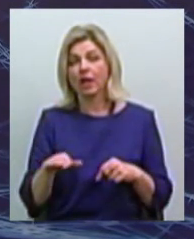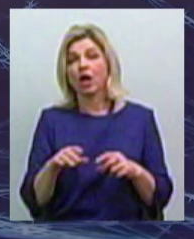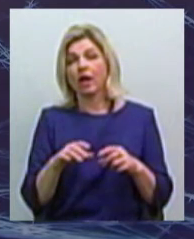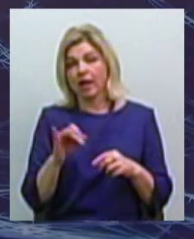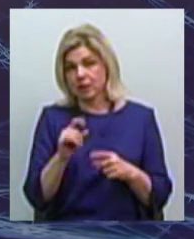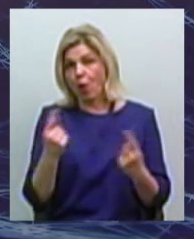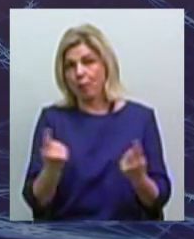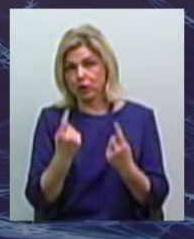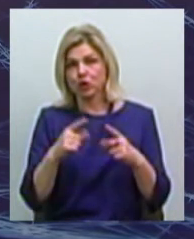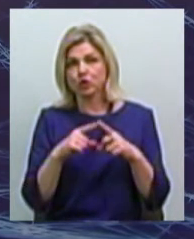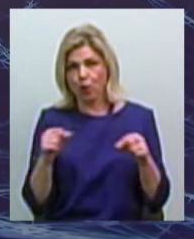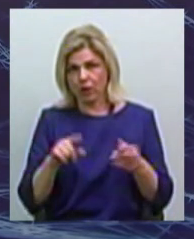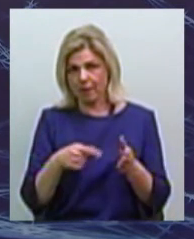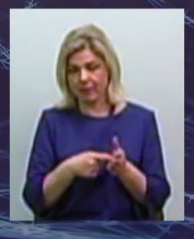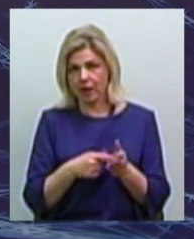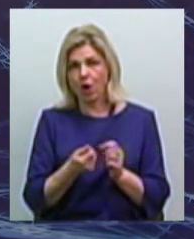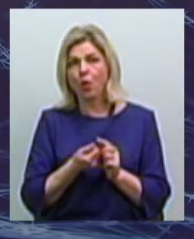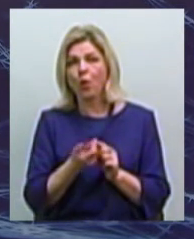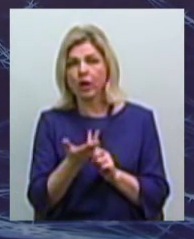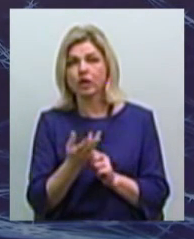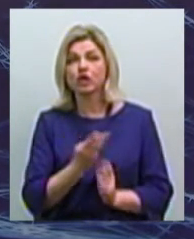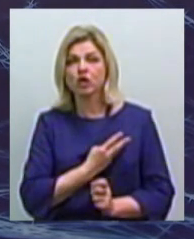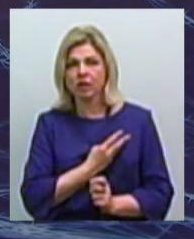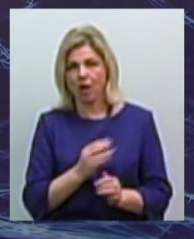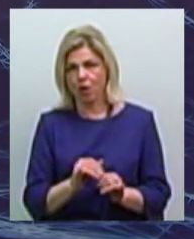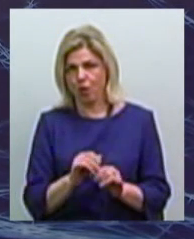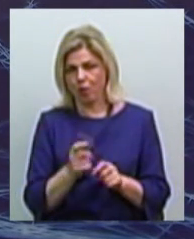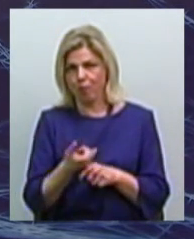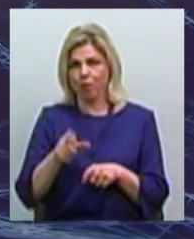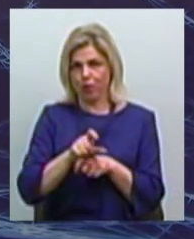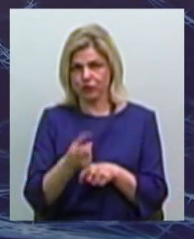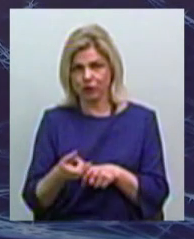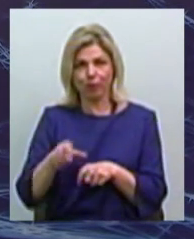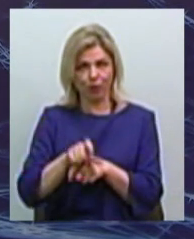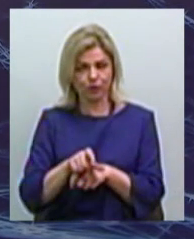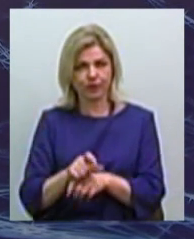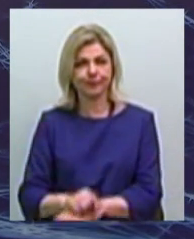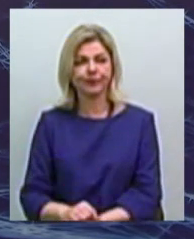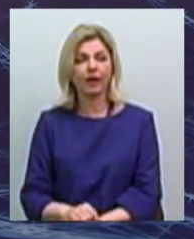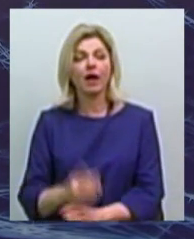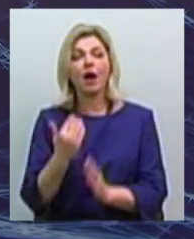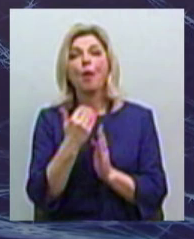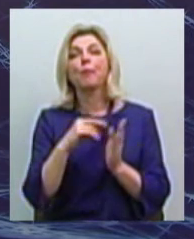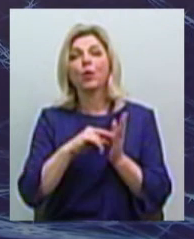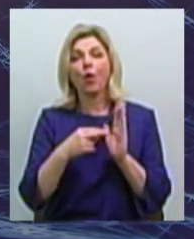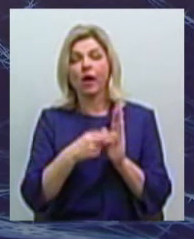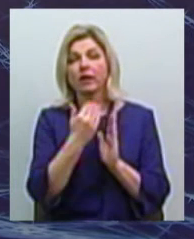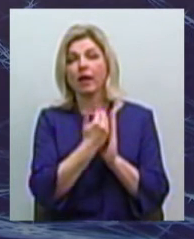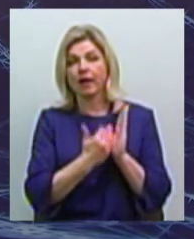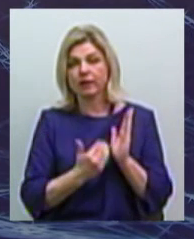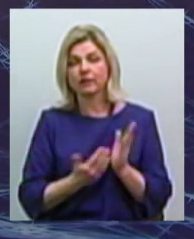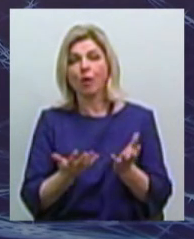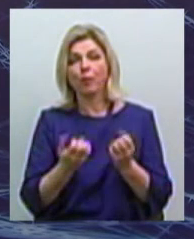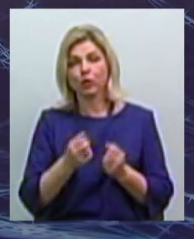міста. Тобто кількість охочих збільшується? Так. Зростає. Ну, а також самі проекти отримують ще ж